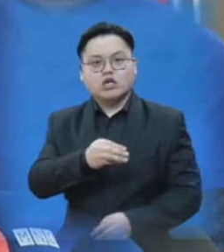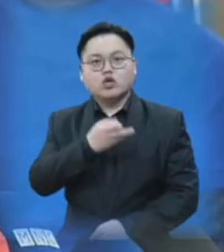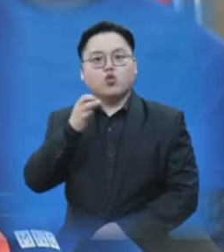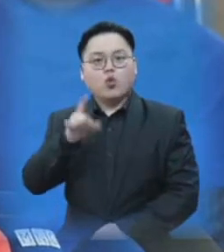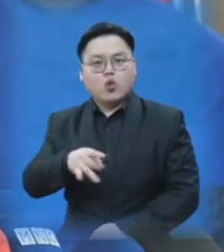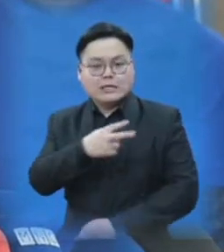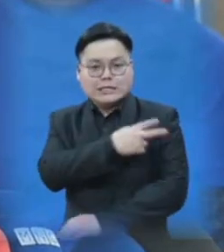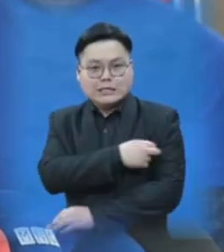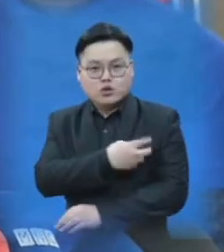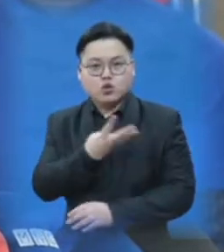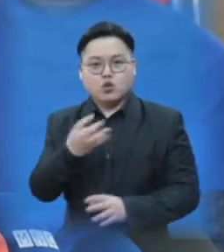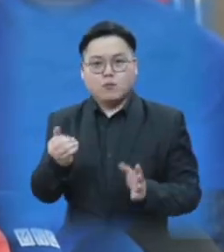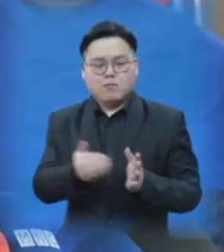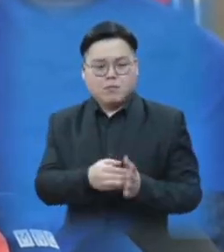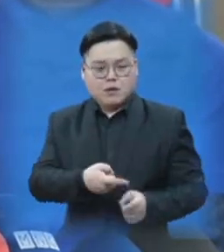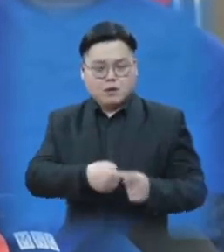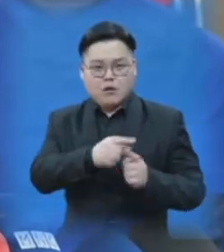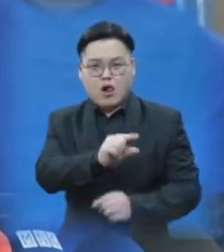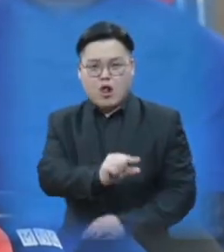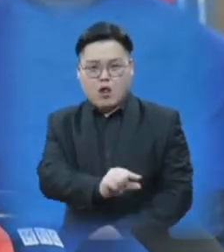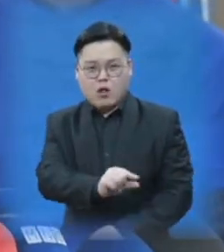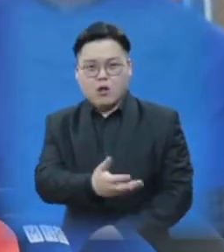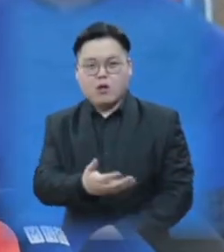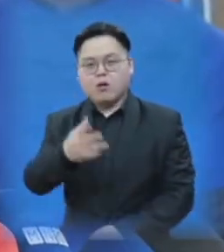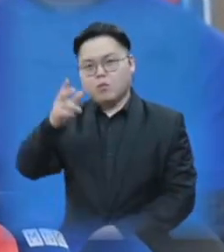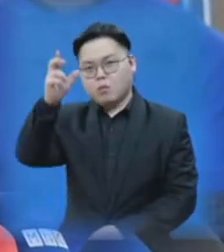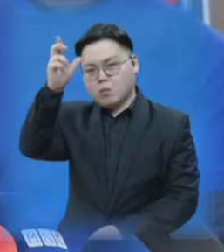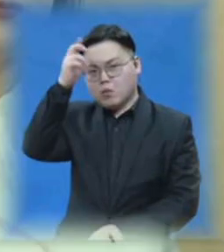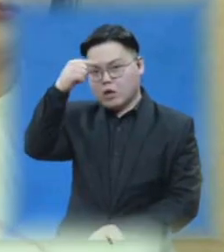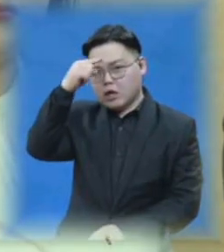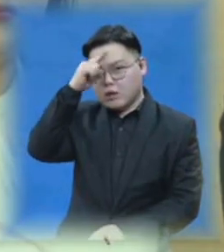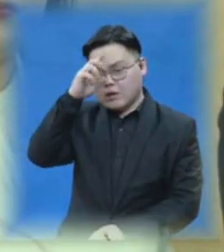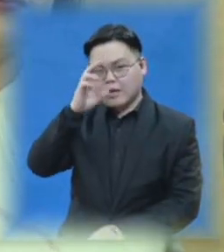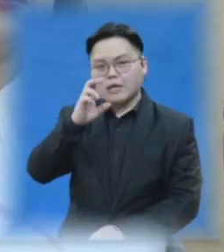төгрөгөөр нэмэгдсэн байна. Харин боловсрол, эрүүлсрэл, соёл